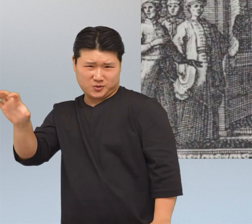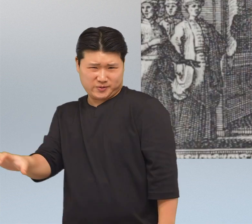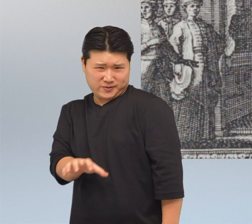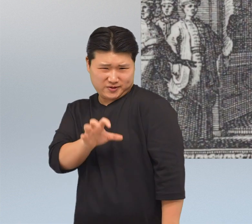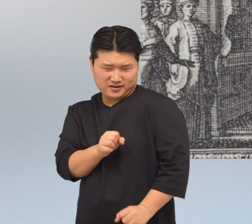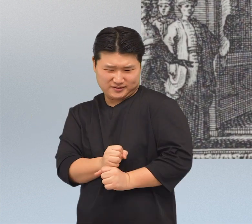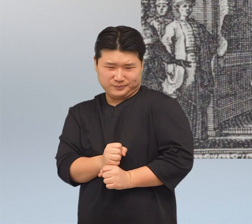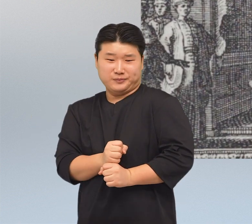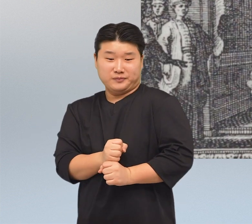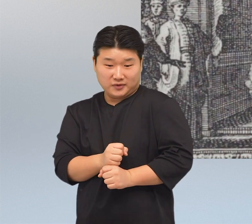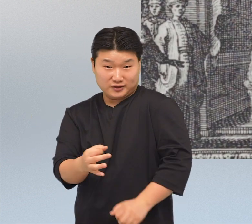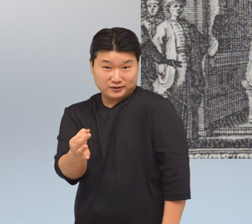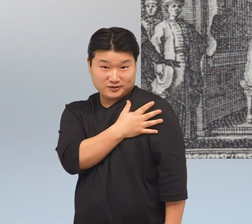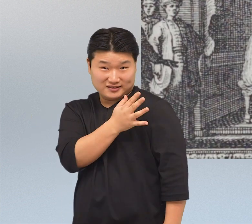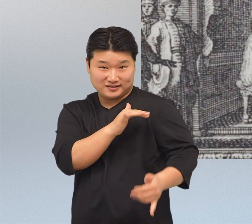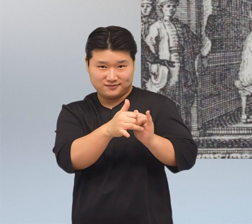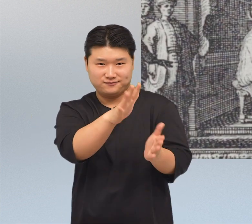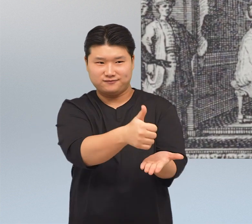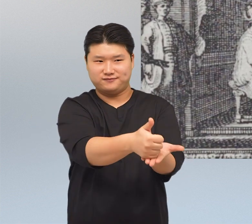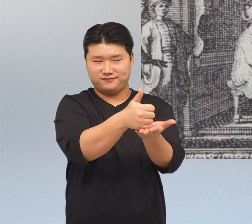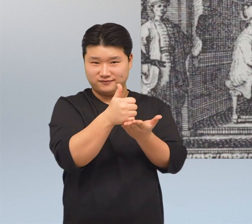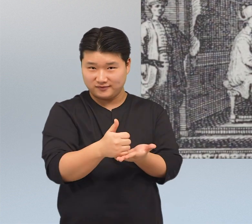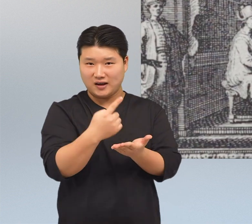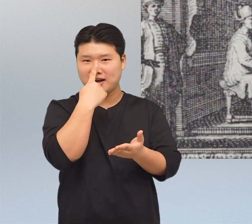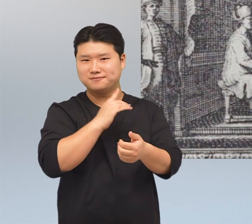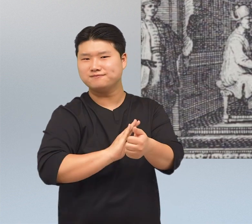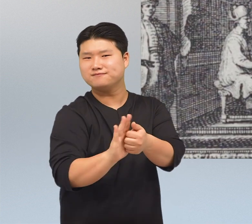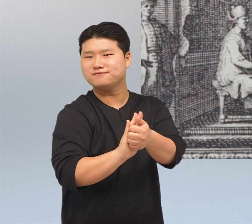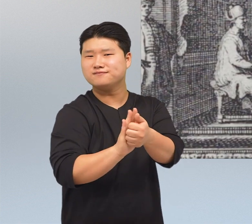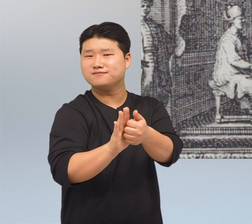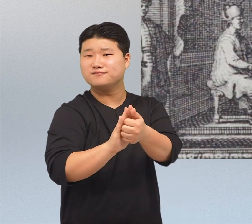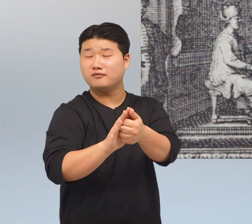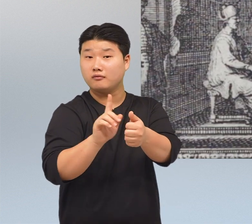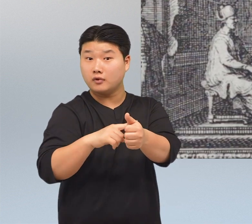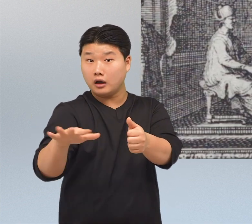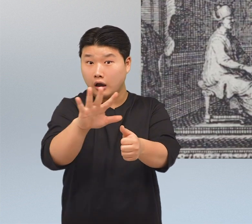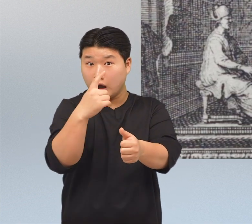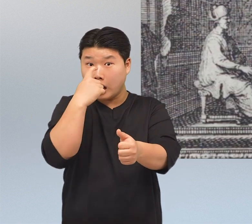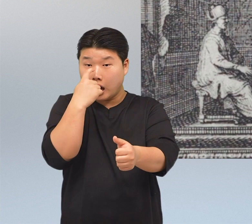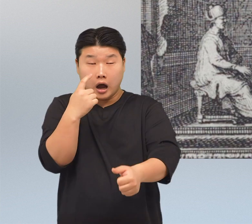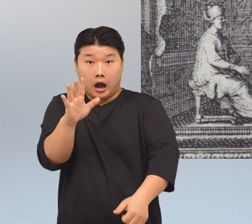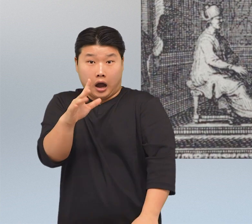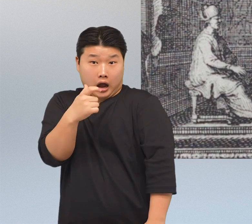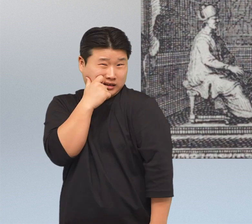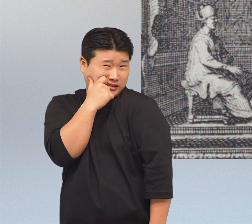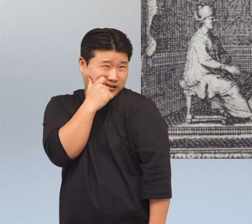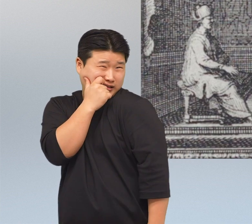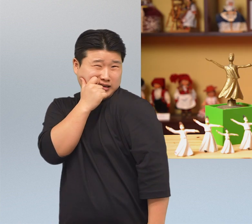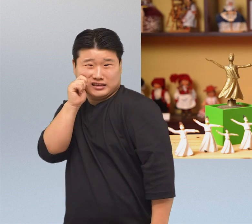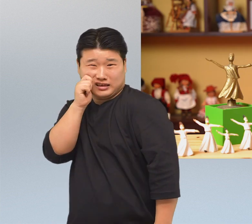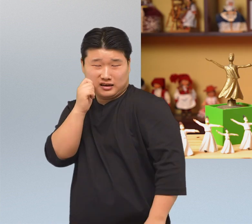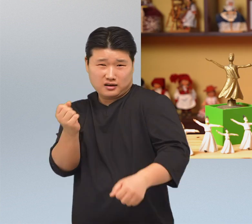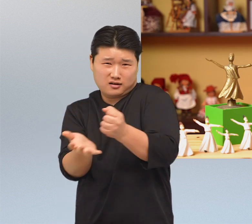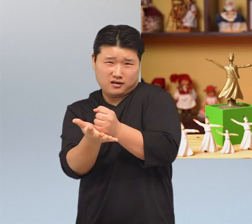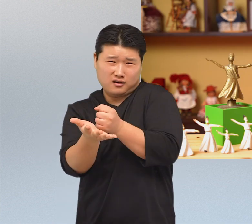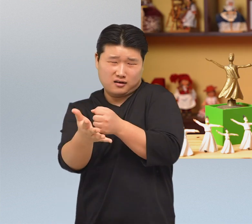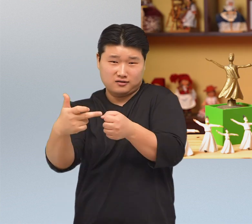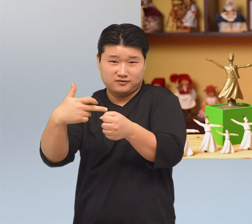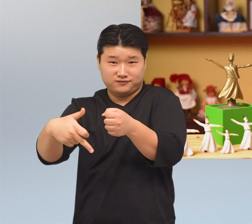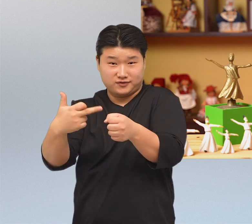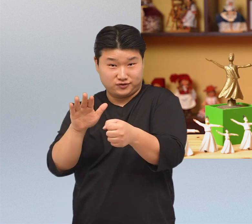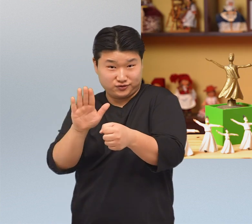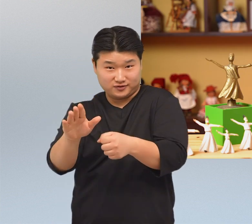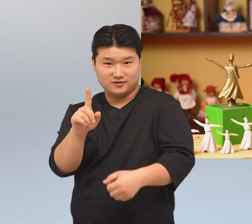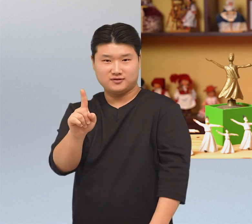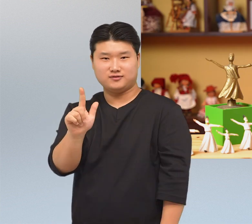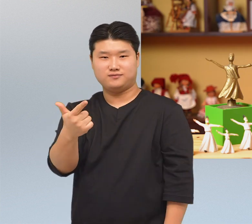뒤 방문자들에게 커피를 대접했는데 이후 파리에는 커피 열풍이 불었고 17년